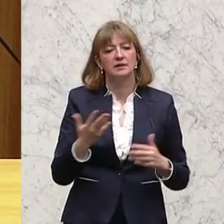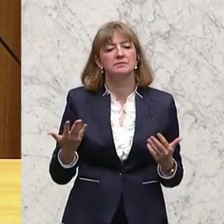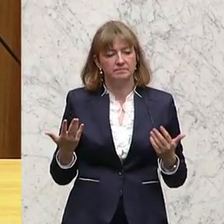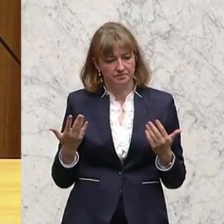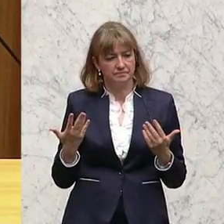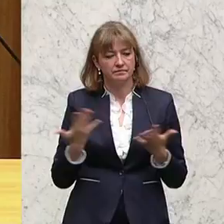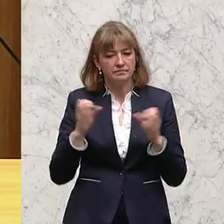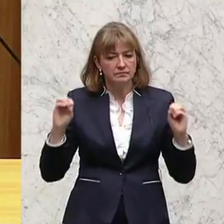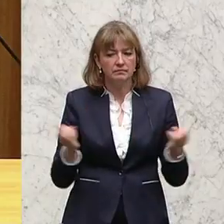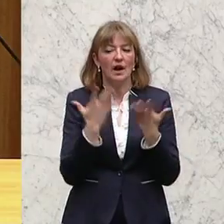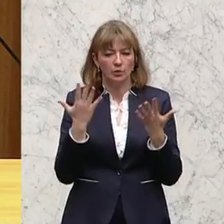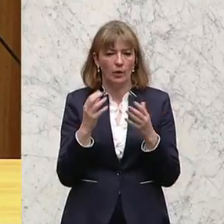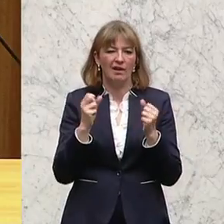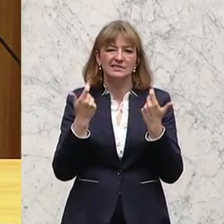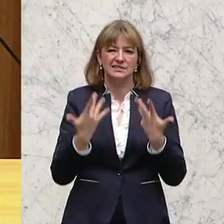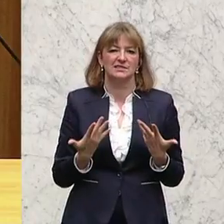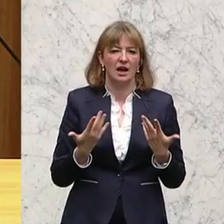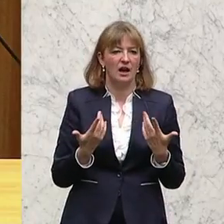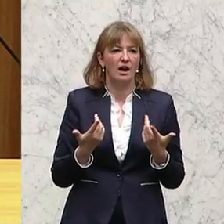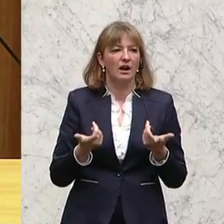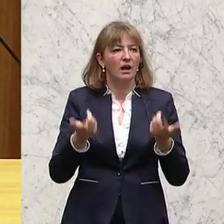zwar aktuelle Zahlen